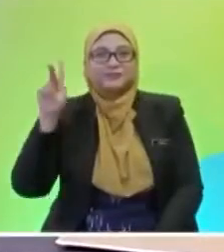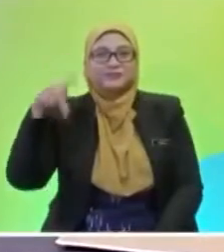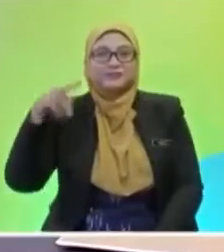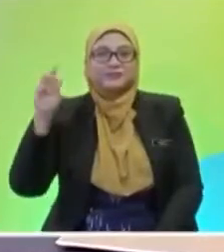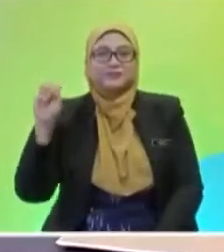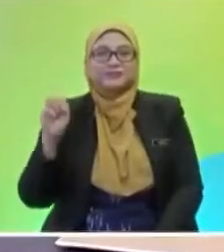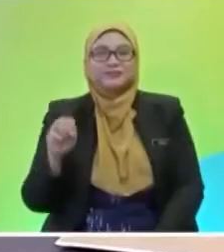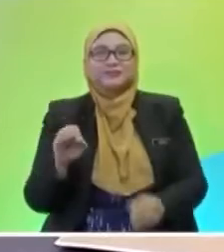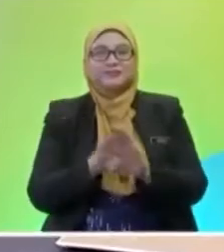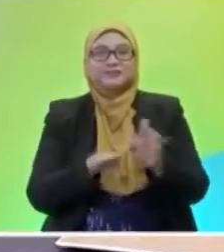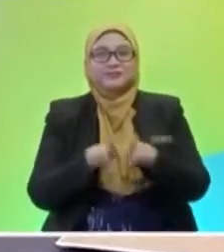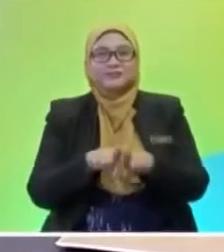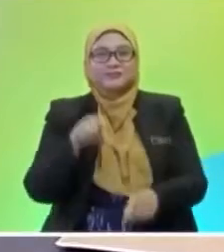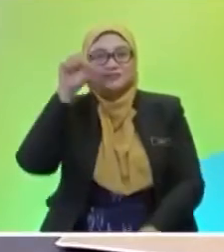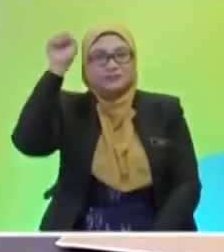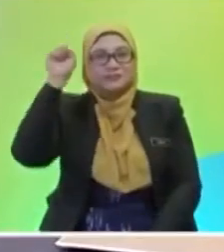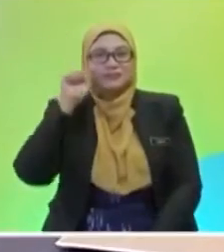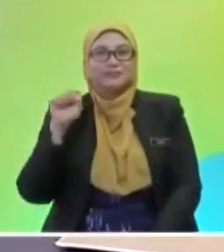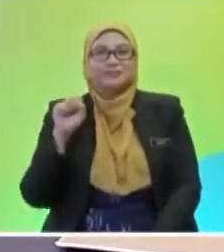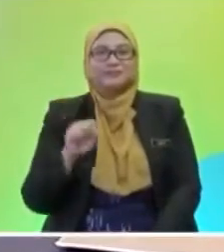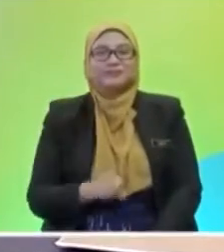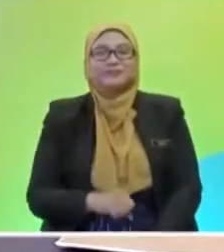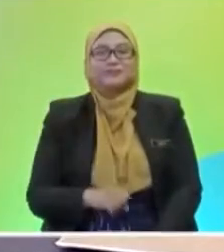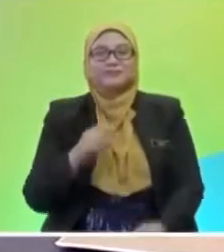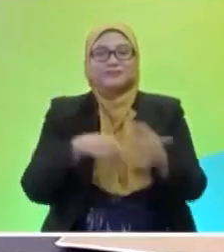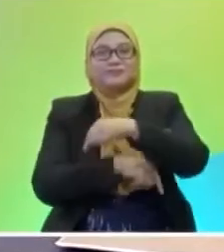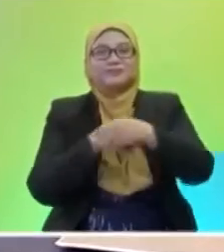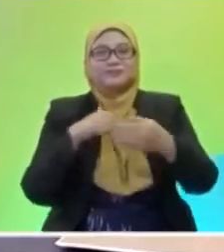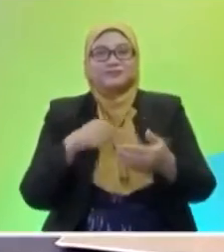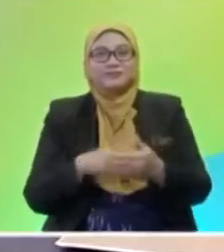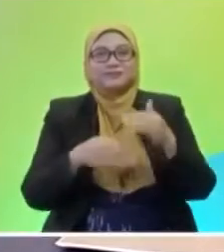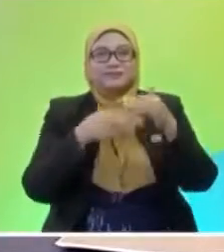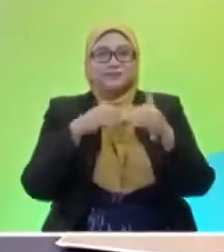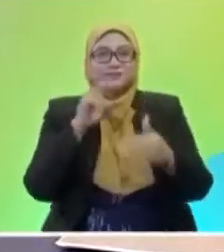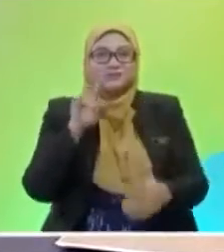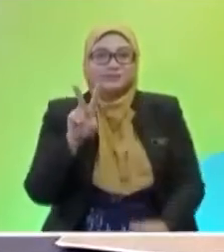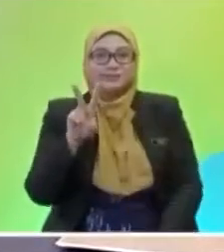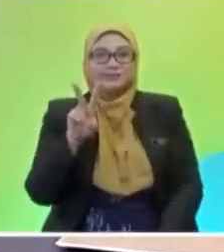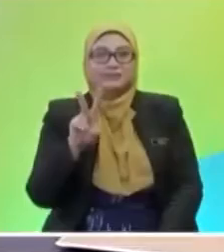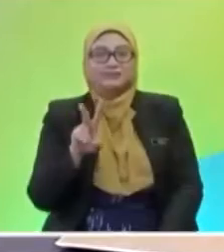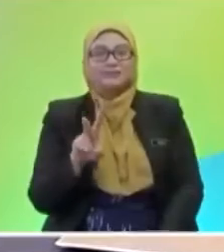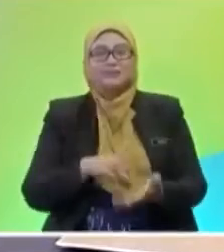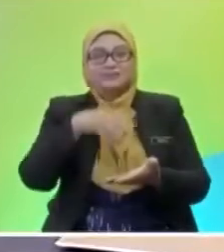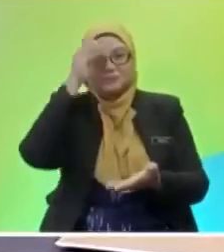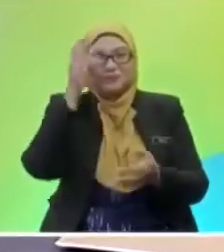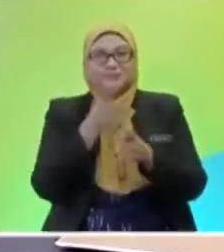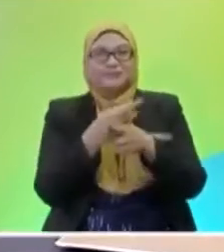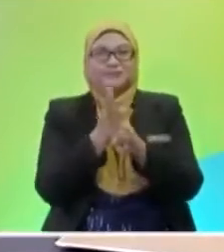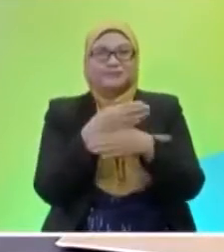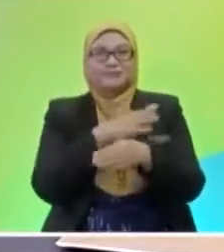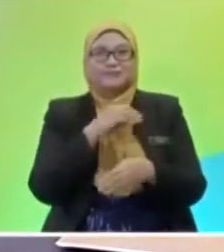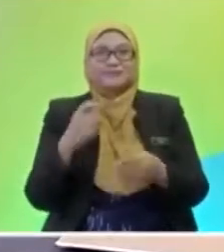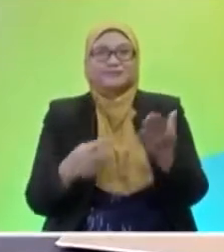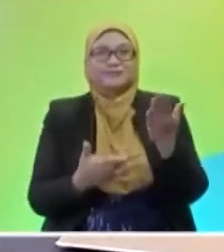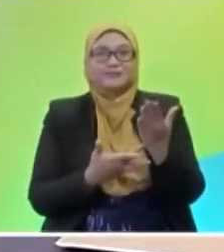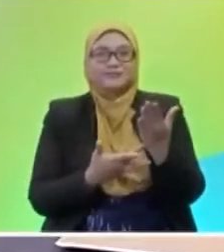Farahin. Dan untuk slot kali ini, tahap 2 kita akan belajar mata pelajaran reka bentuk dan teknologi. Dan tentunya seperti